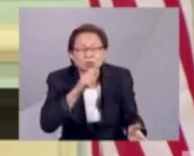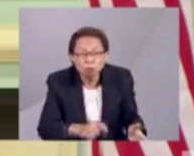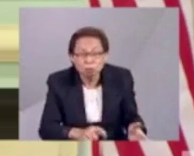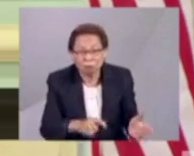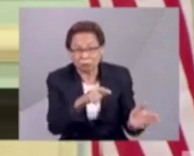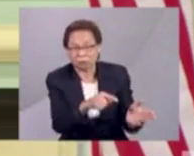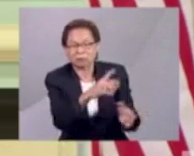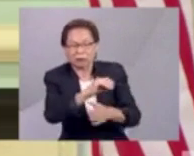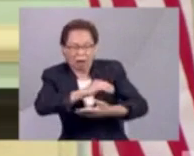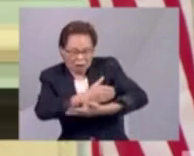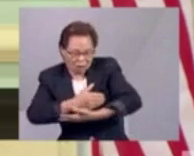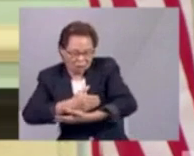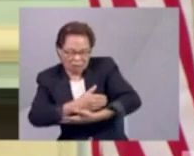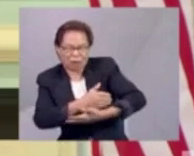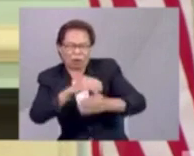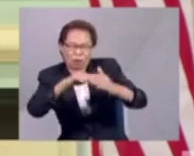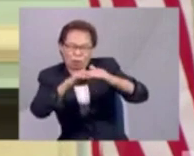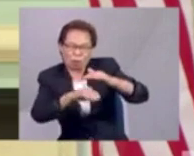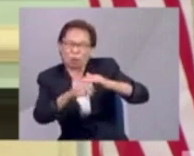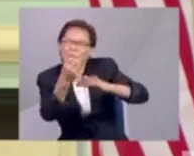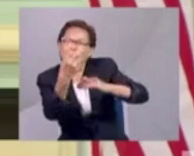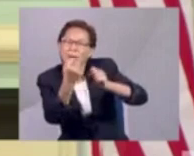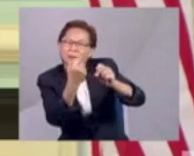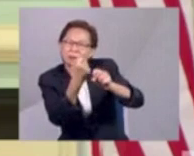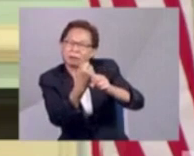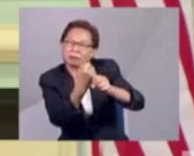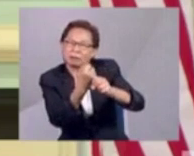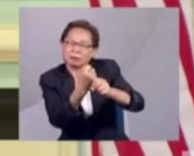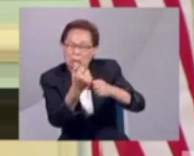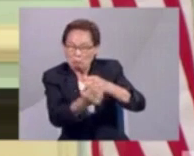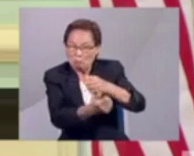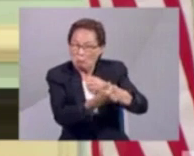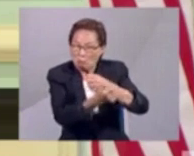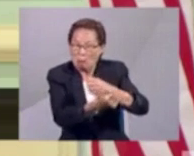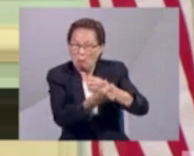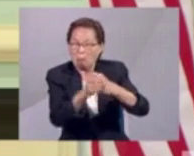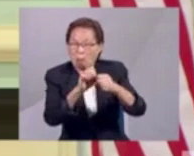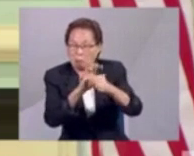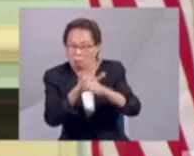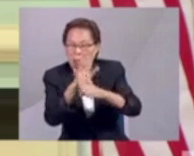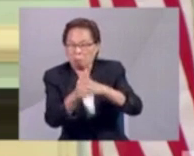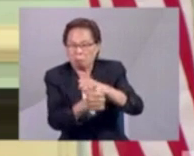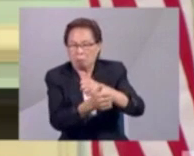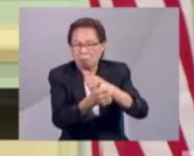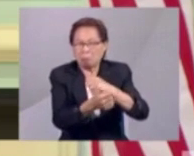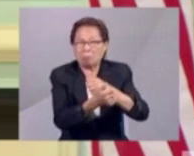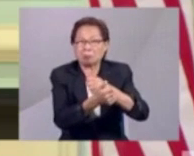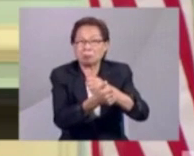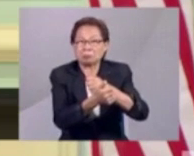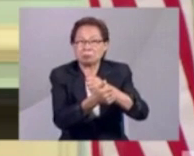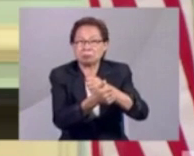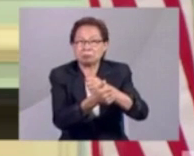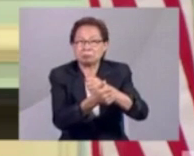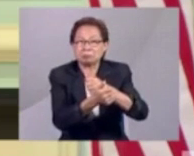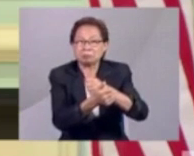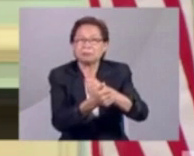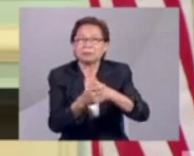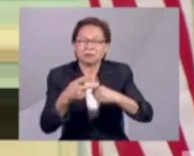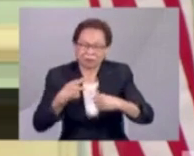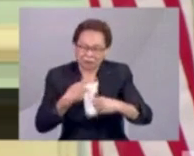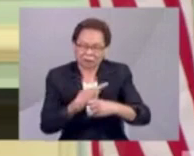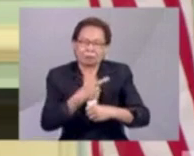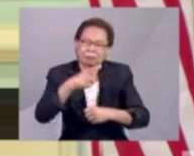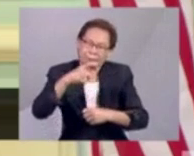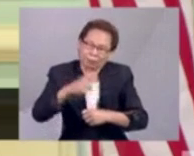anak-anak yang kurang daripada 12 tahun yang risikonya tinggi dari segi jangkitan COVID-19, kita juga